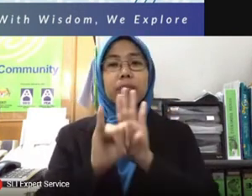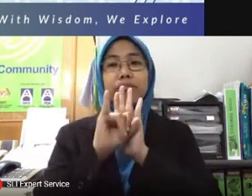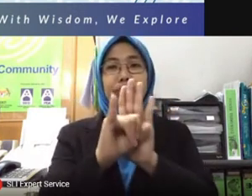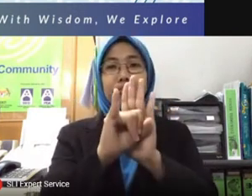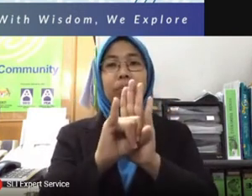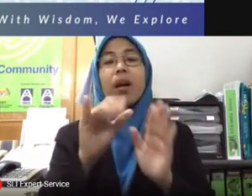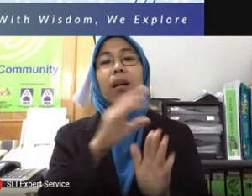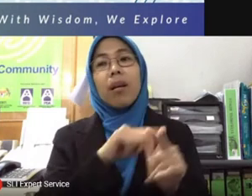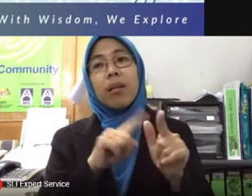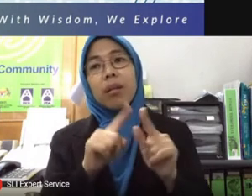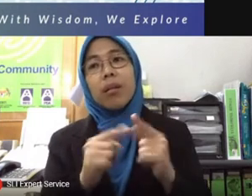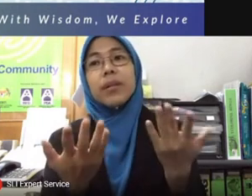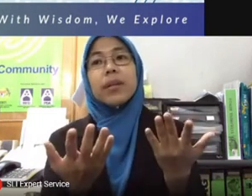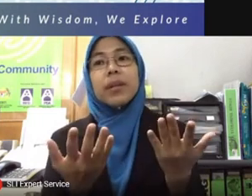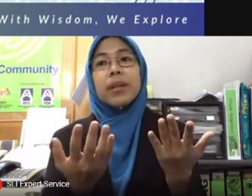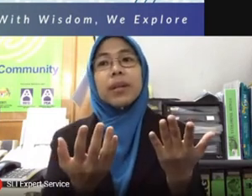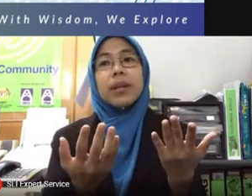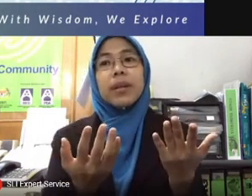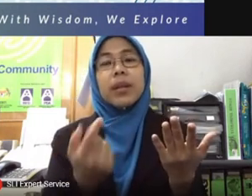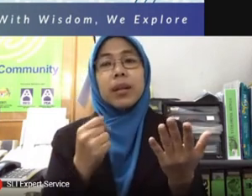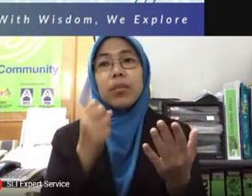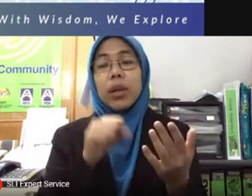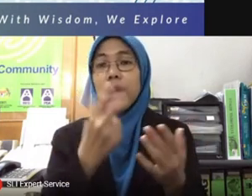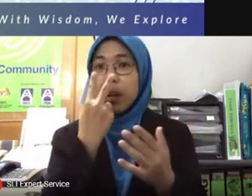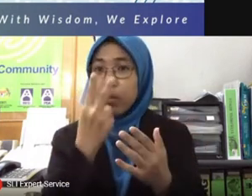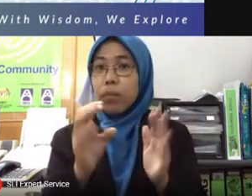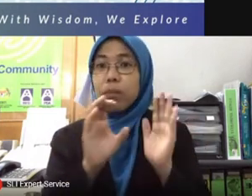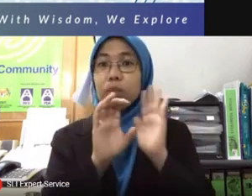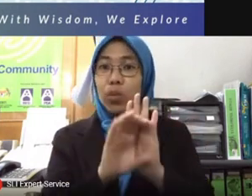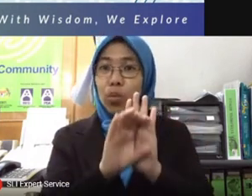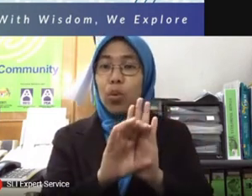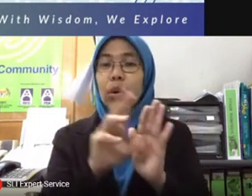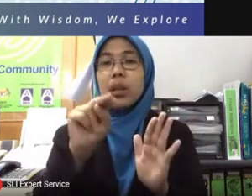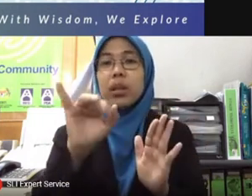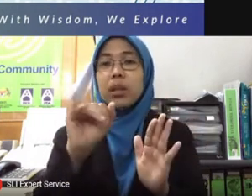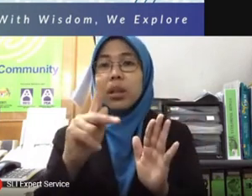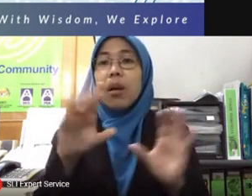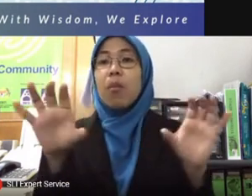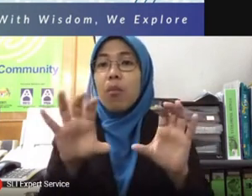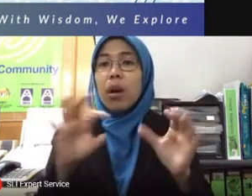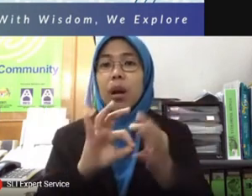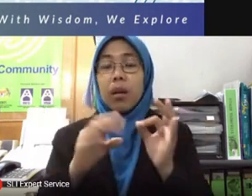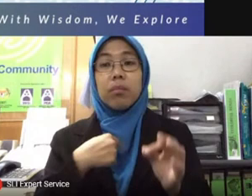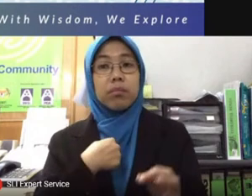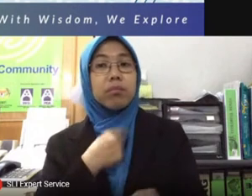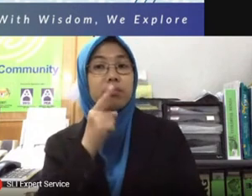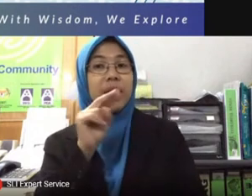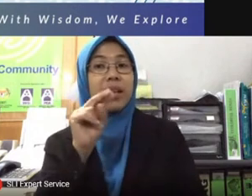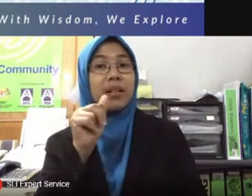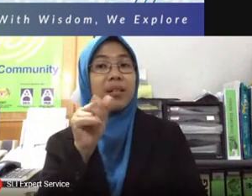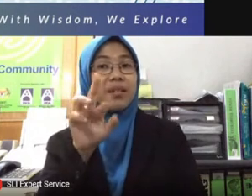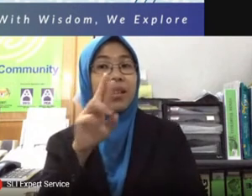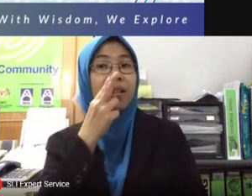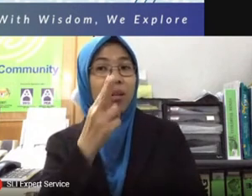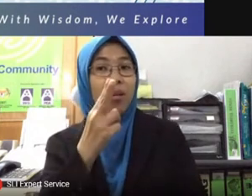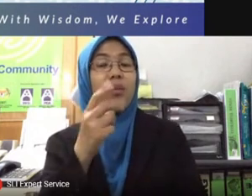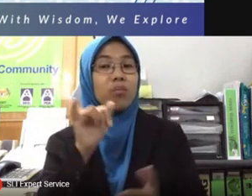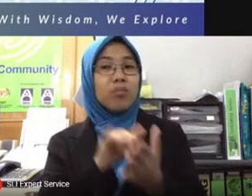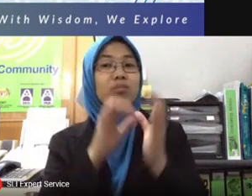ataupun kita boleh melihat kepada contoh yang Nick buat kalau sekiranya Encik Nasir berminat dalam public speaking.